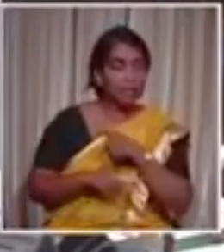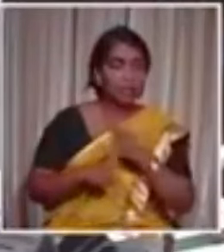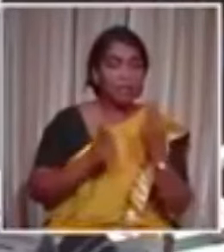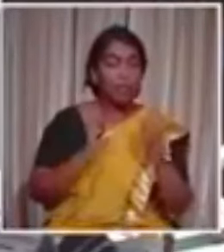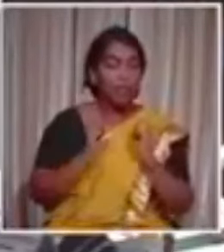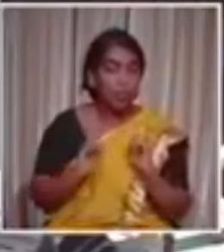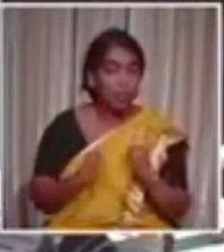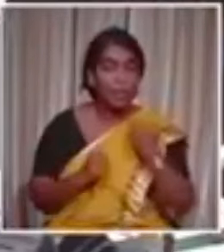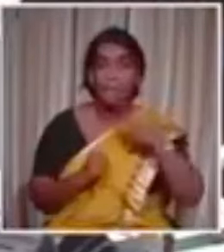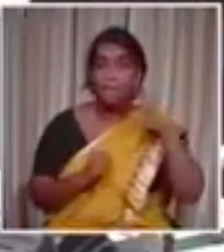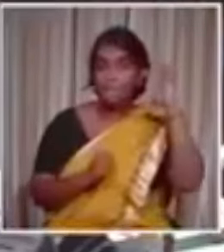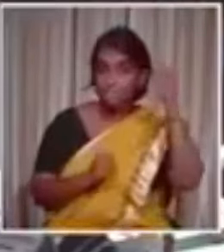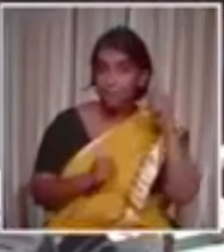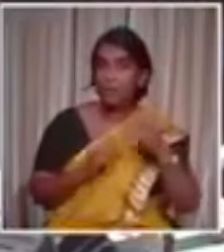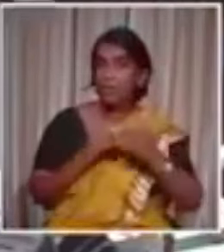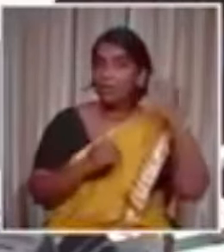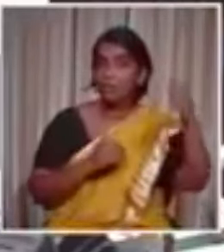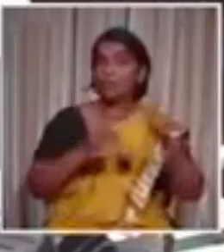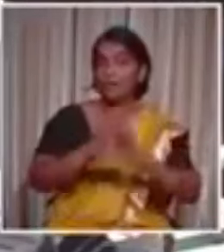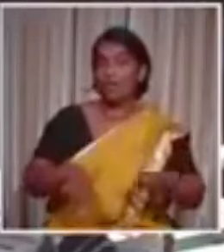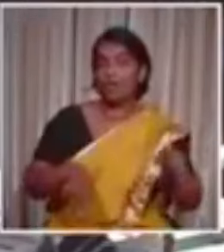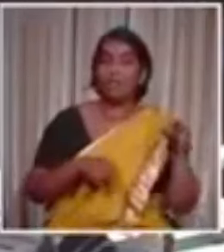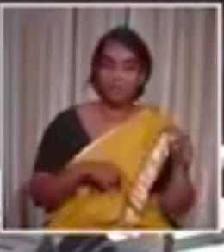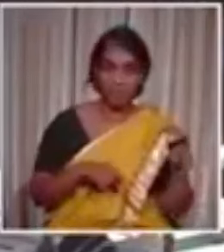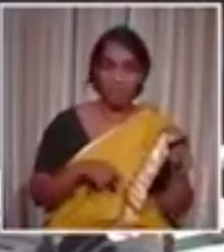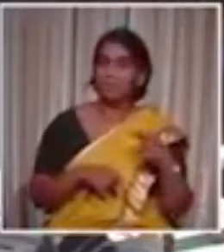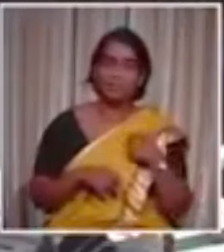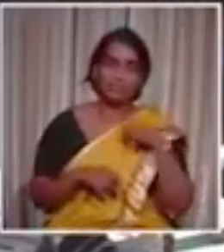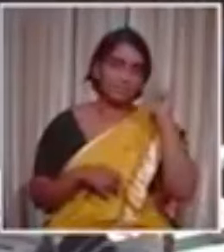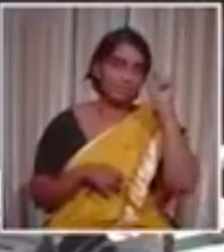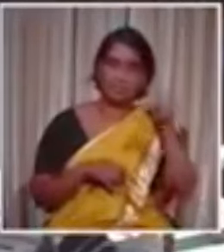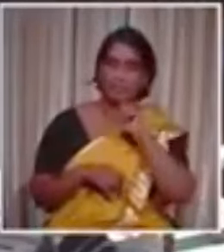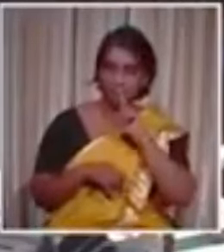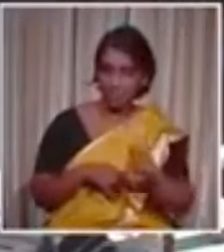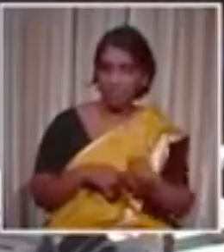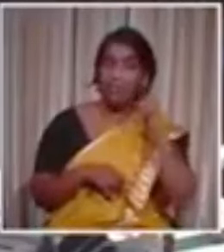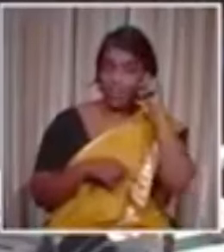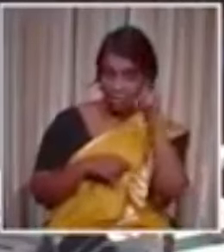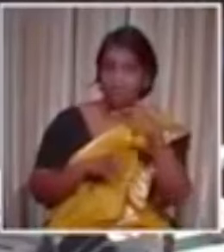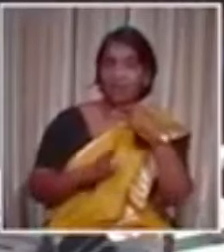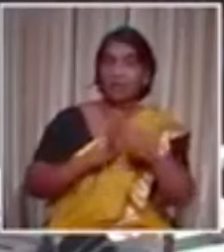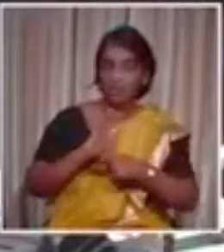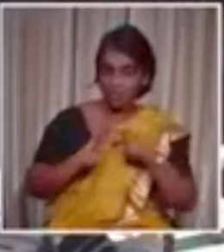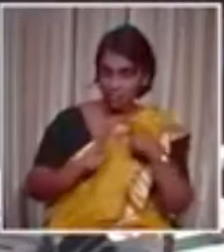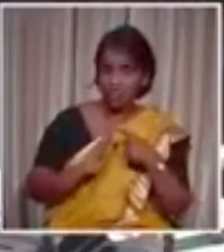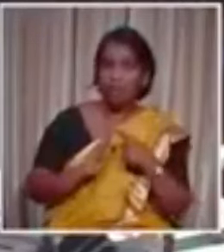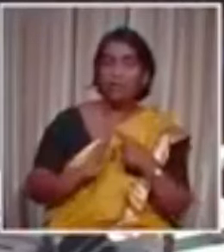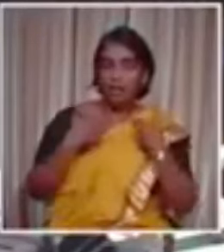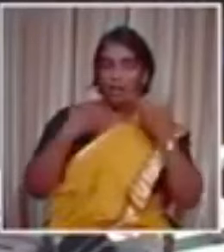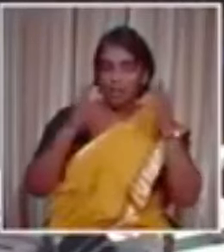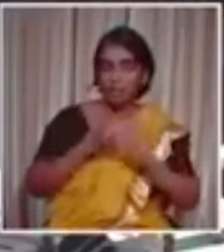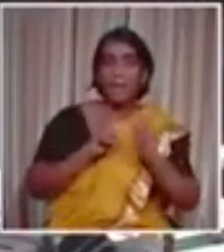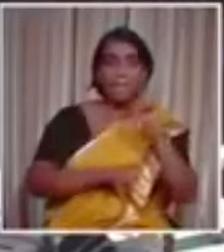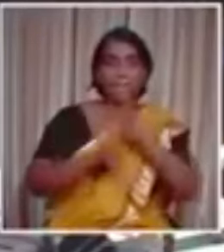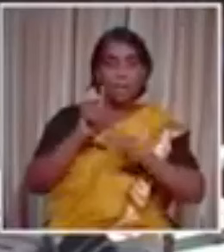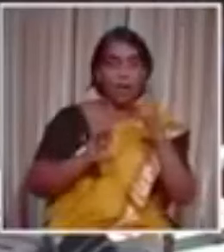prayatne pati pala lebenne anagata daru antakino. Mama itu ma takian kemati. Obatuma merate. Awasan kerana kerana. Awasan nasib parlimen tu